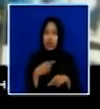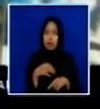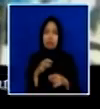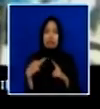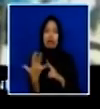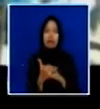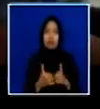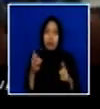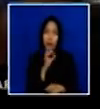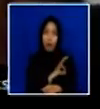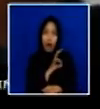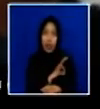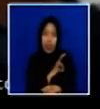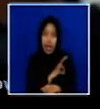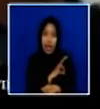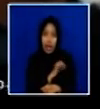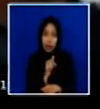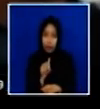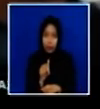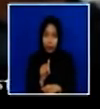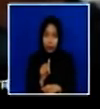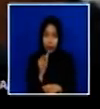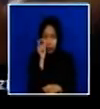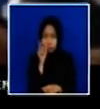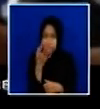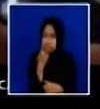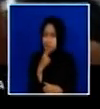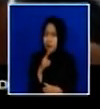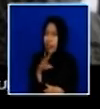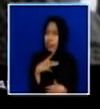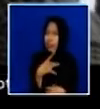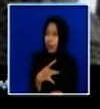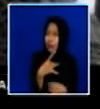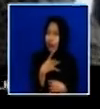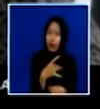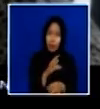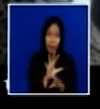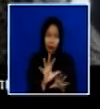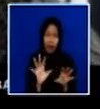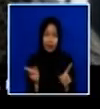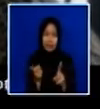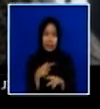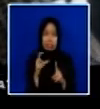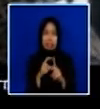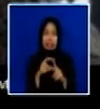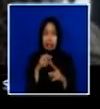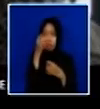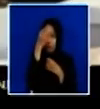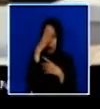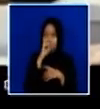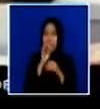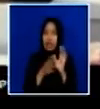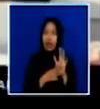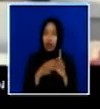kesejahteraan mereka menanggapi antusias yang besar dari para anggota karang taruna dinas komunikasi dan Informatika Kabupaten